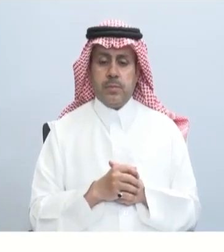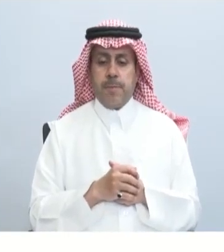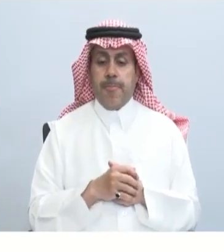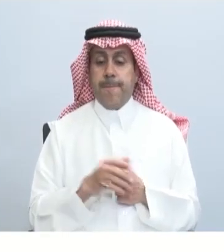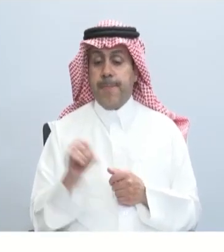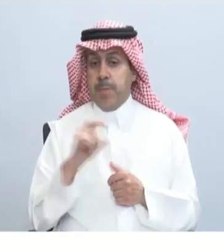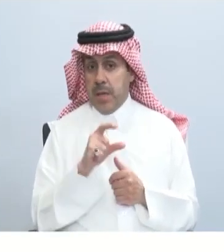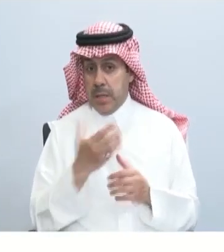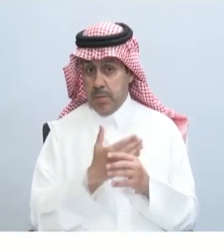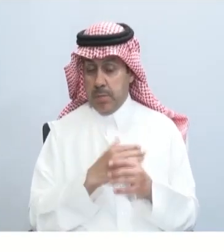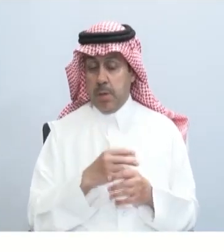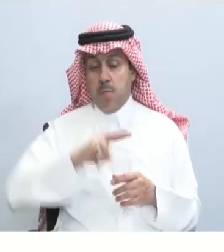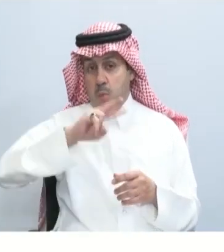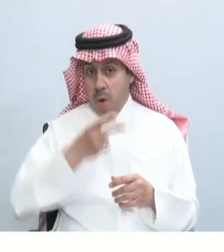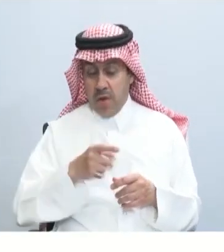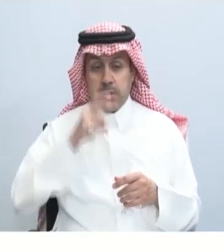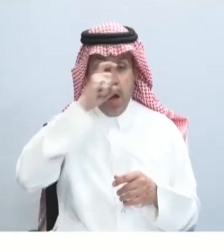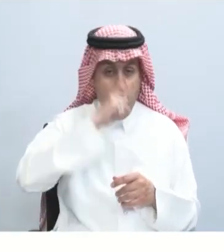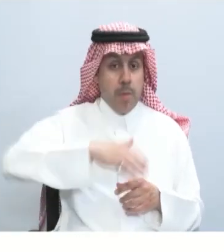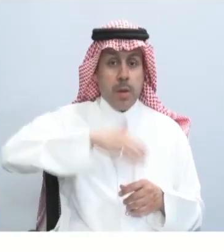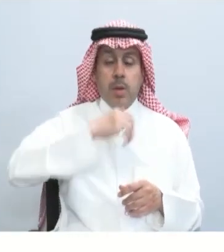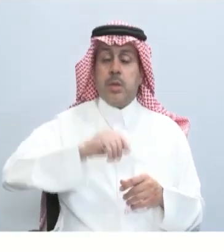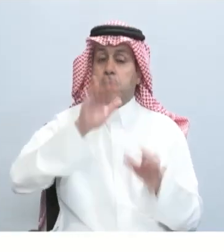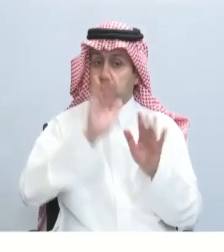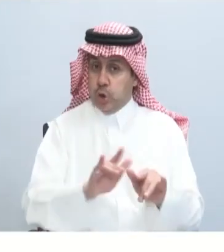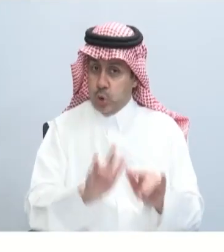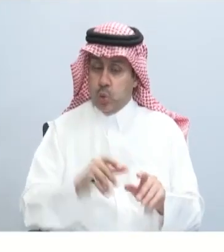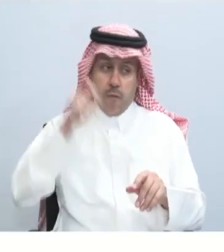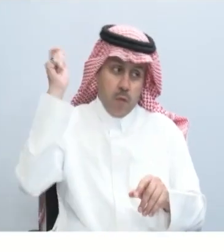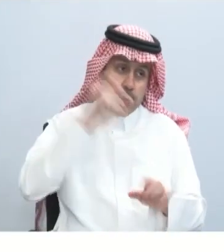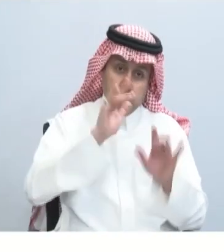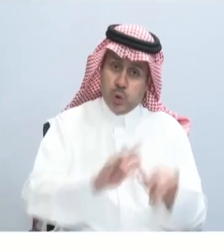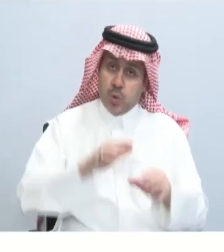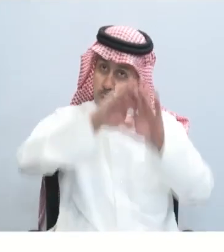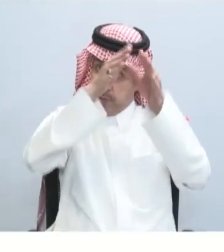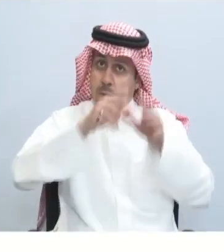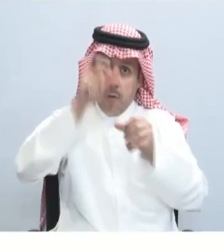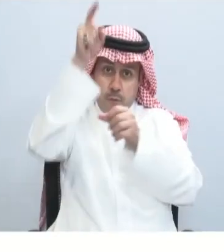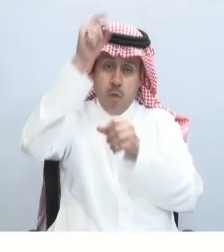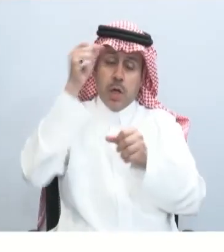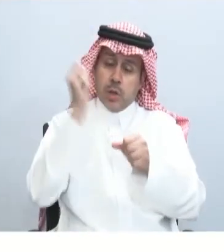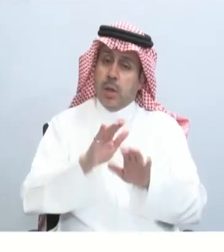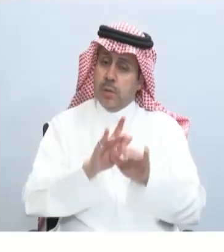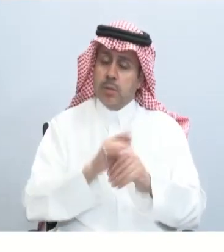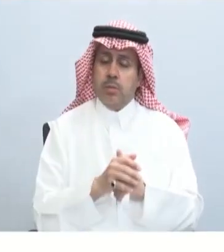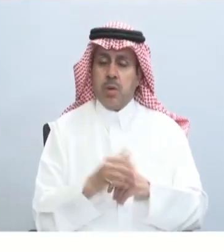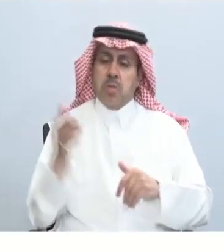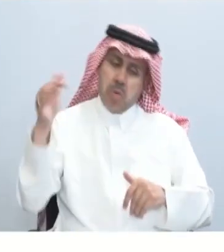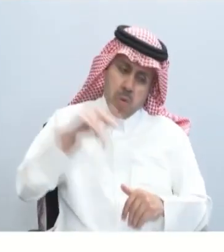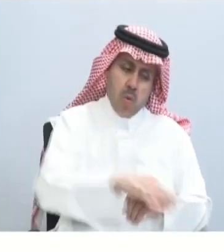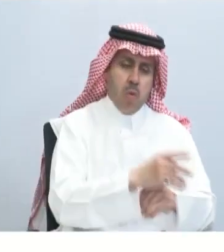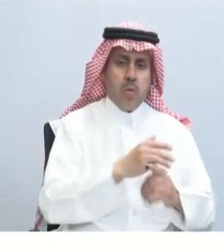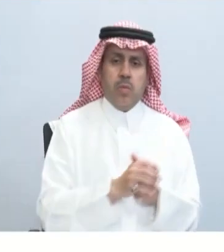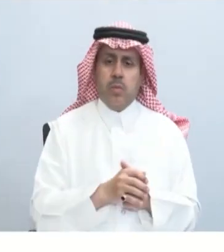بس من اسباب ذلك مخالفه الرمات امر النبي صلى الله عليه وسلم بالبقاء في اماكنهم في على الجبل حتى ياذن لهم